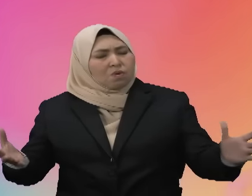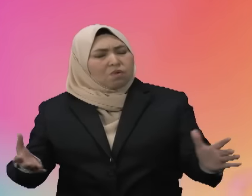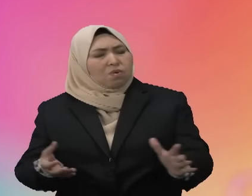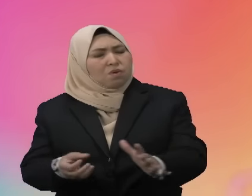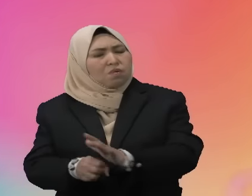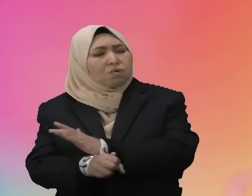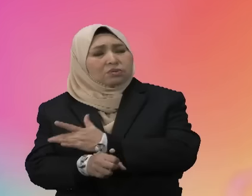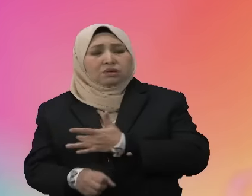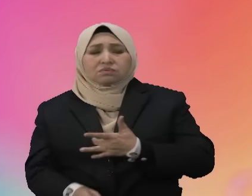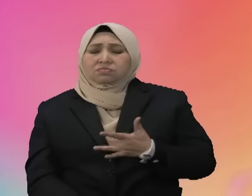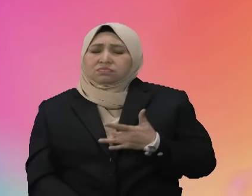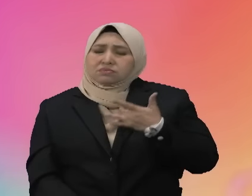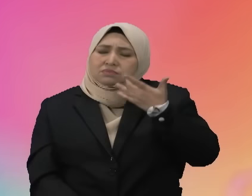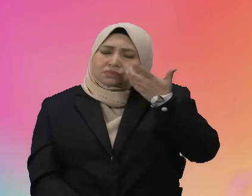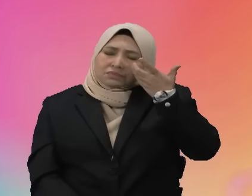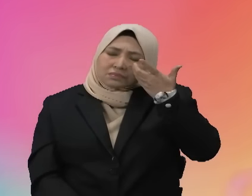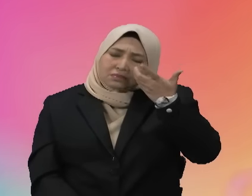النعاس أمنة